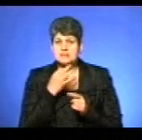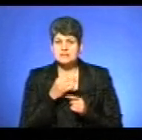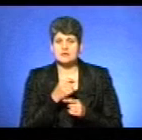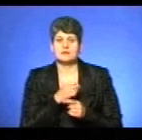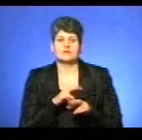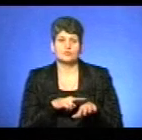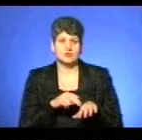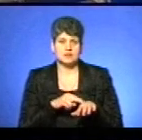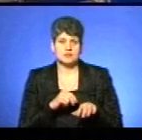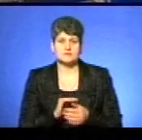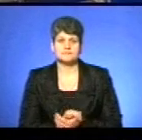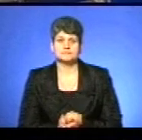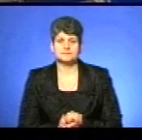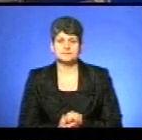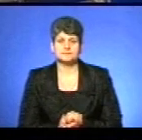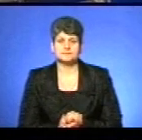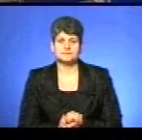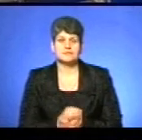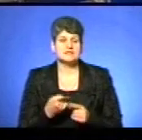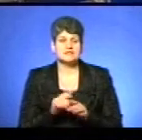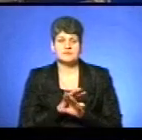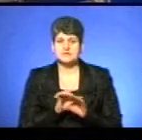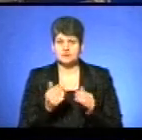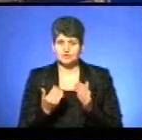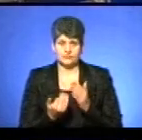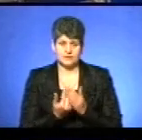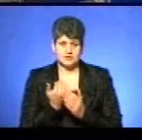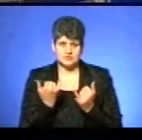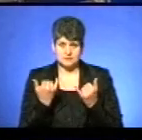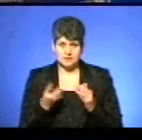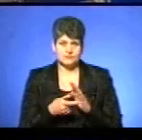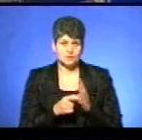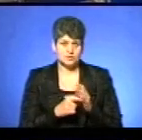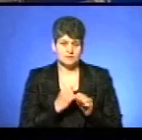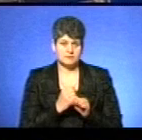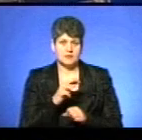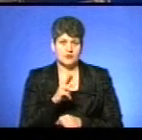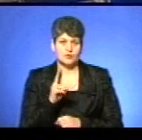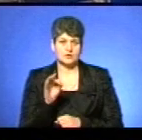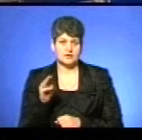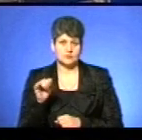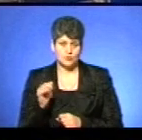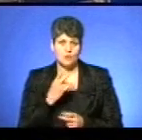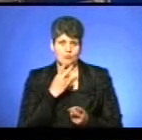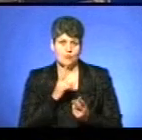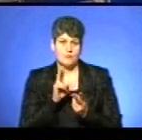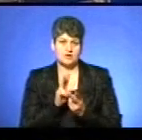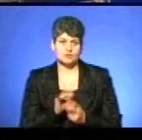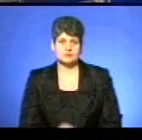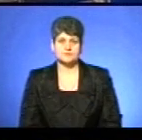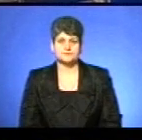поліції Катерина Басалига. Це всі новини випуску. У студії працювала Марія Котенко. Побачимось.